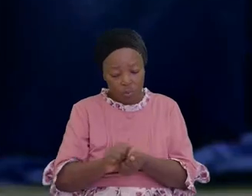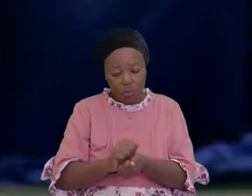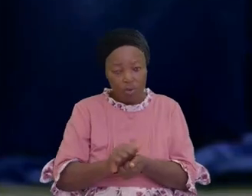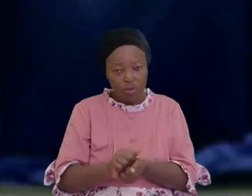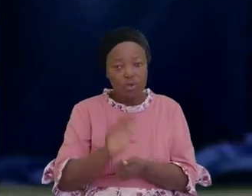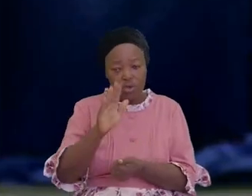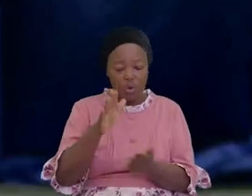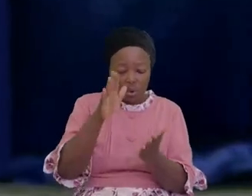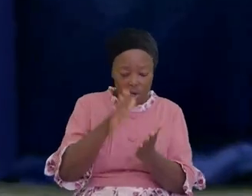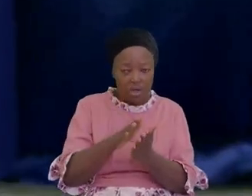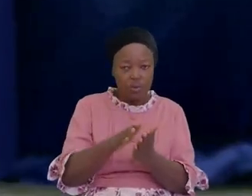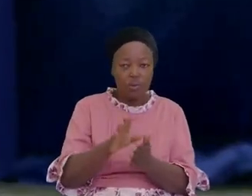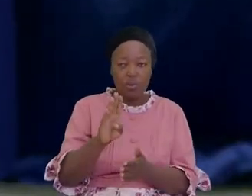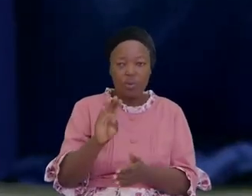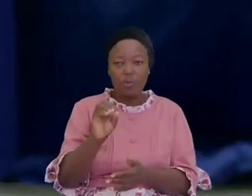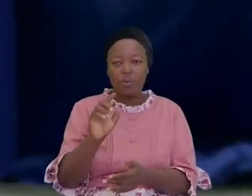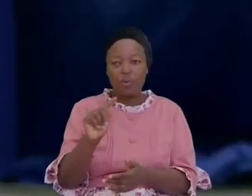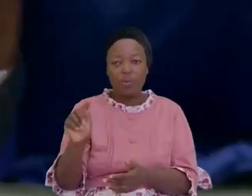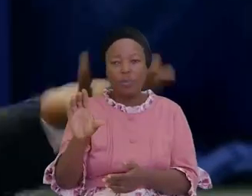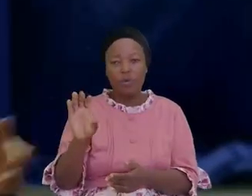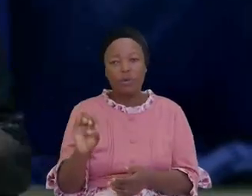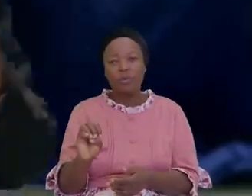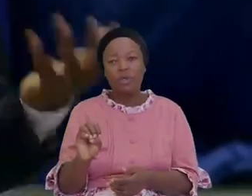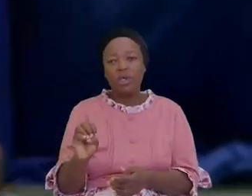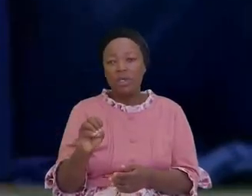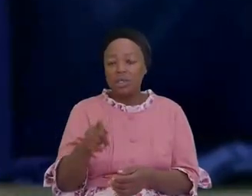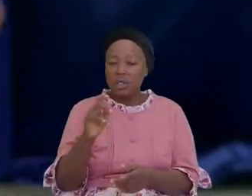Rappelle-toi, tu dois laver et purifier ta petite bouteille.